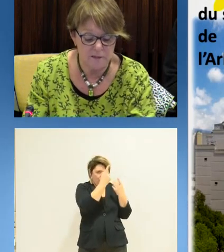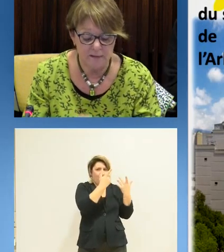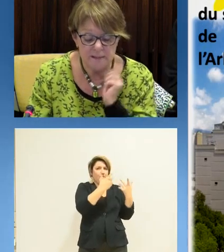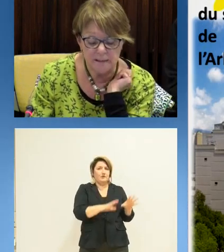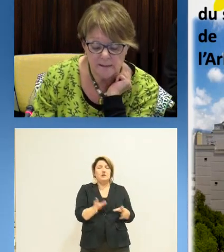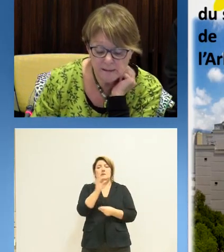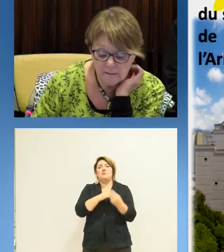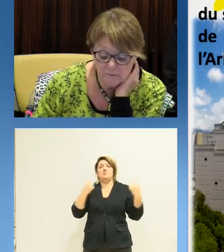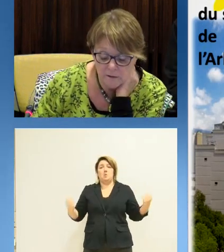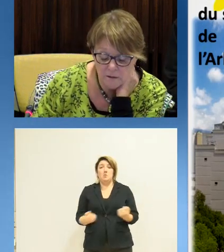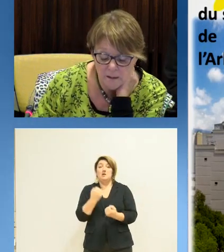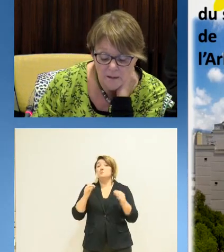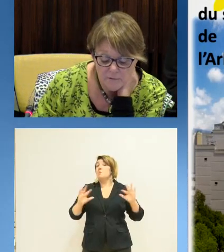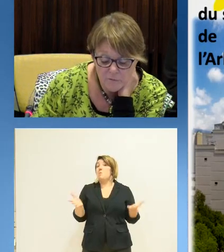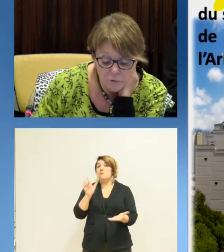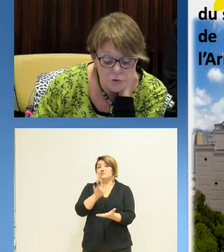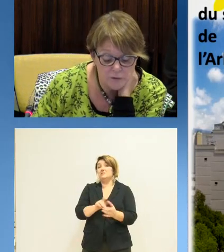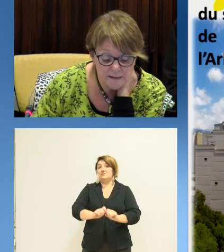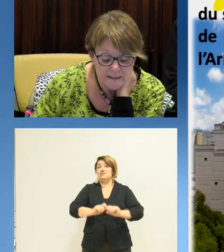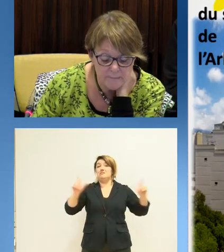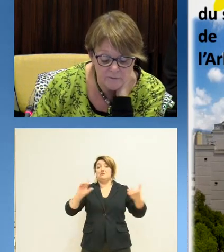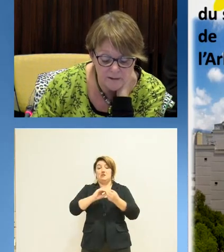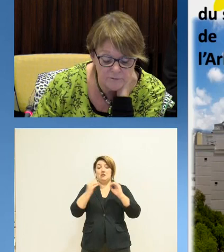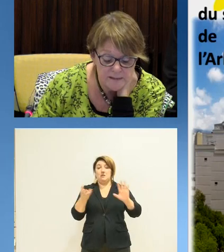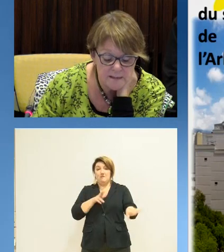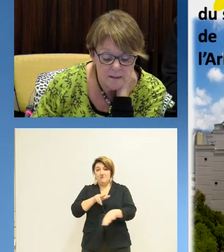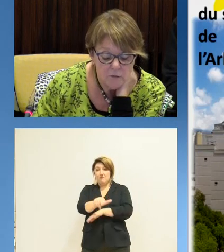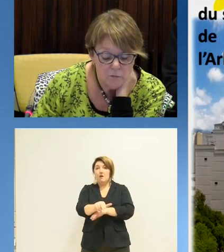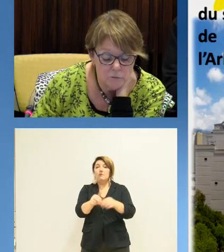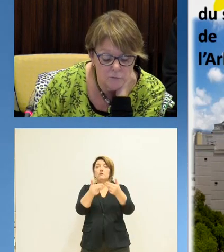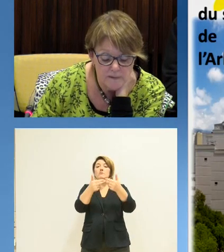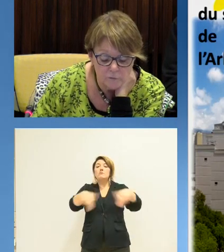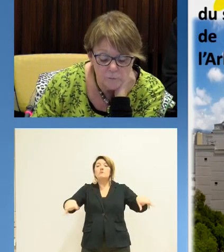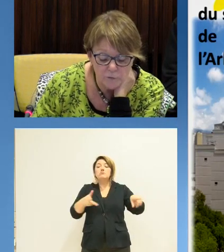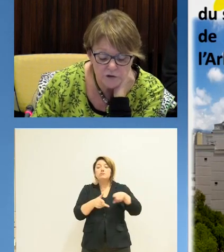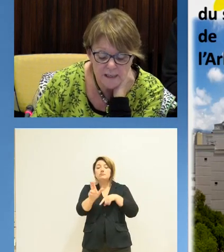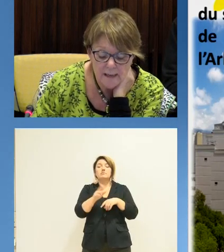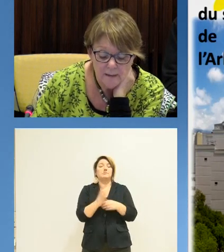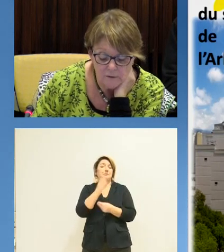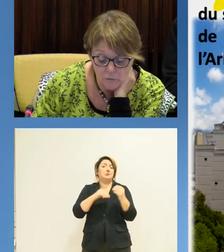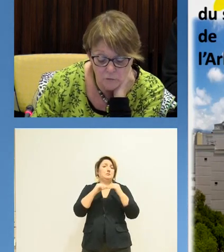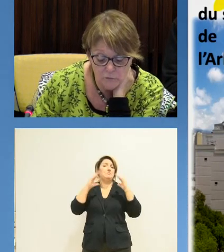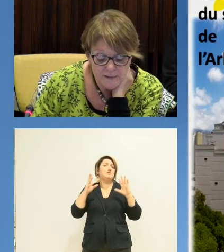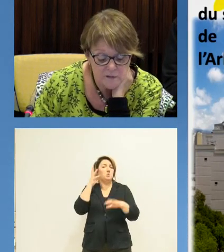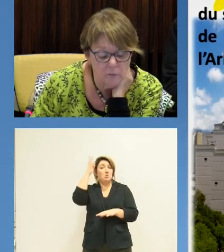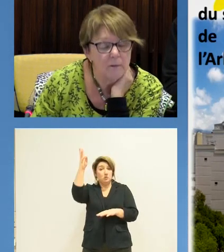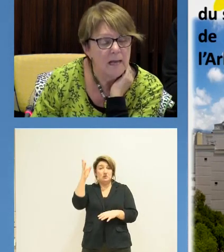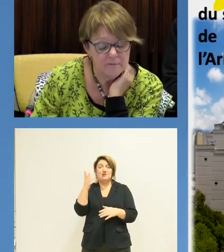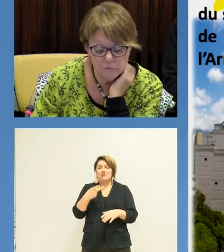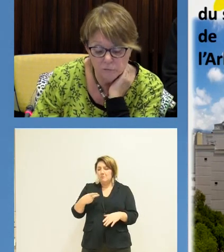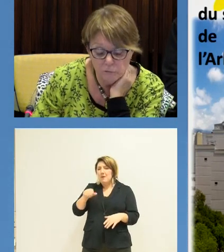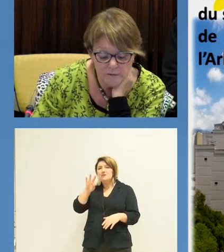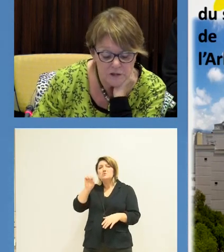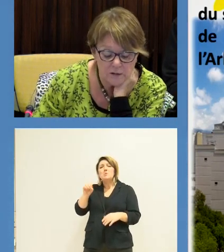renforcée sur un site internet qui va voir le jour et qui sera mis en service une maison du projet dans le hall du patio